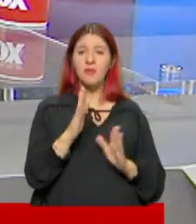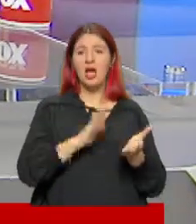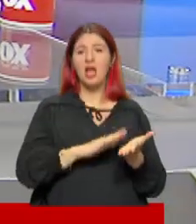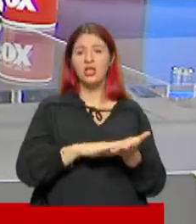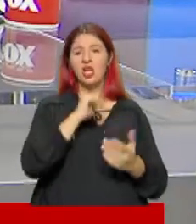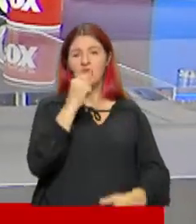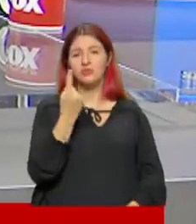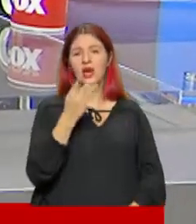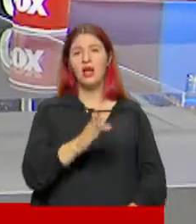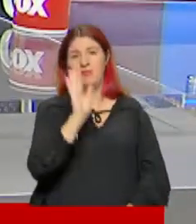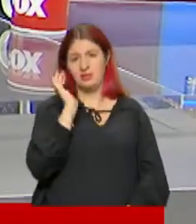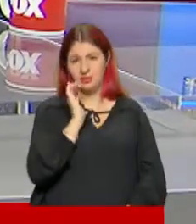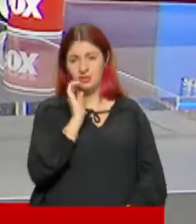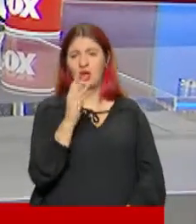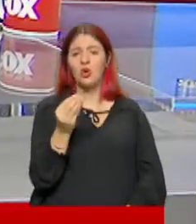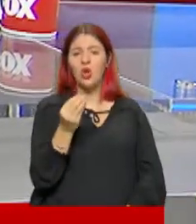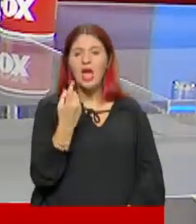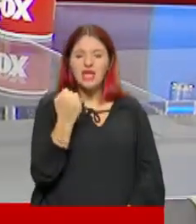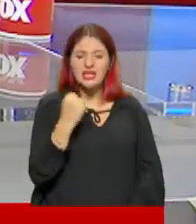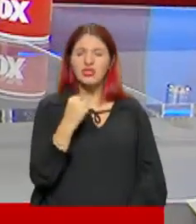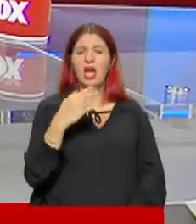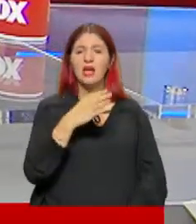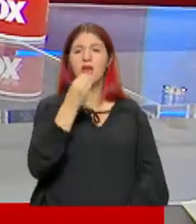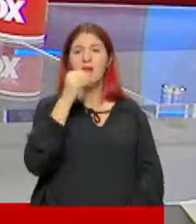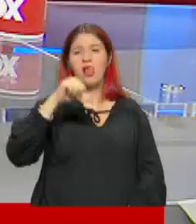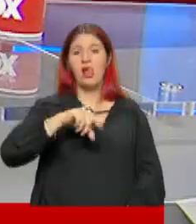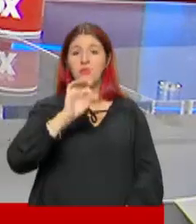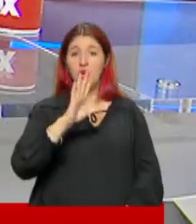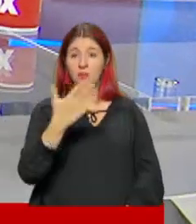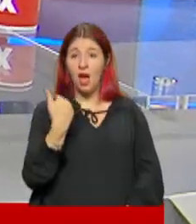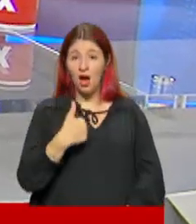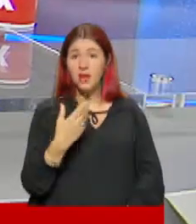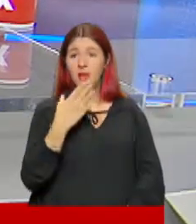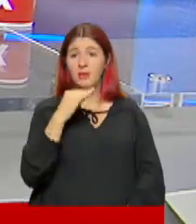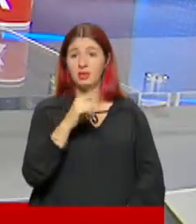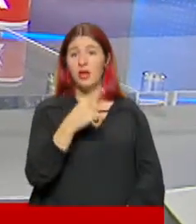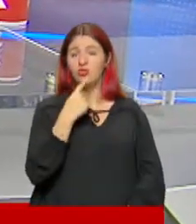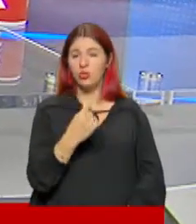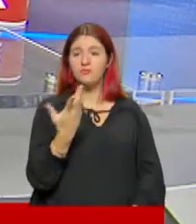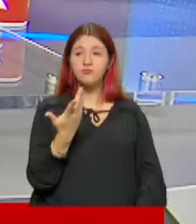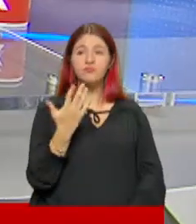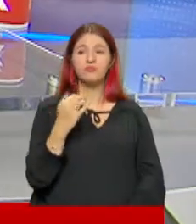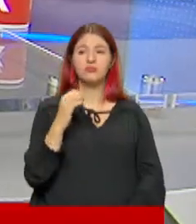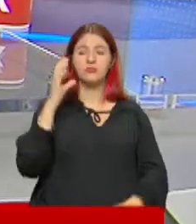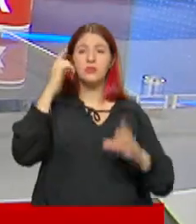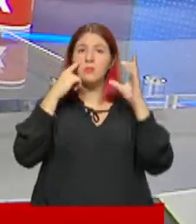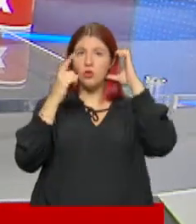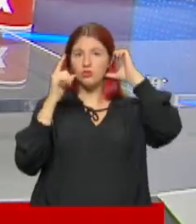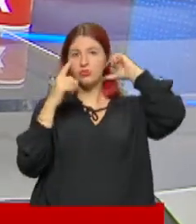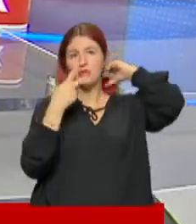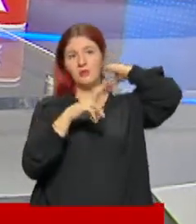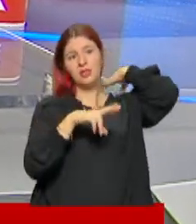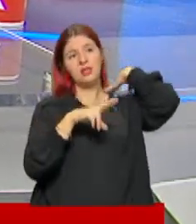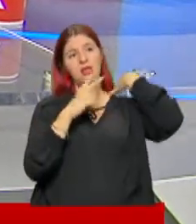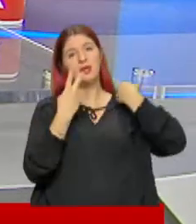de hiçbir şey kalmaz. Kuru bir ekmeği bile alamazsın. Böyle durumda emekliler diyor. E şimdi bir bakıyorsunuz